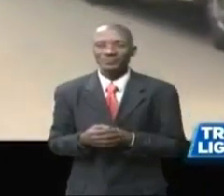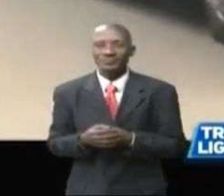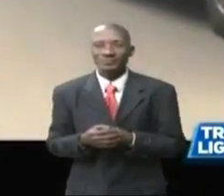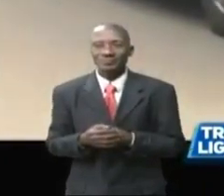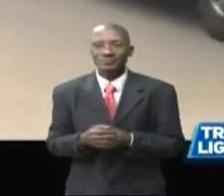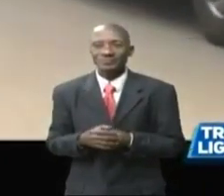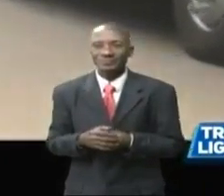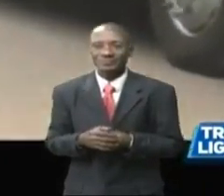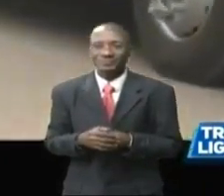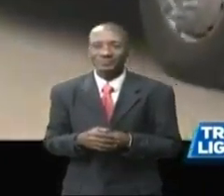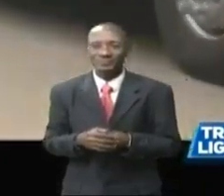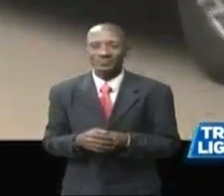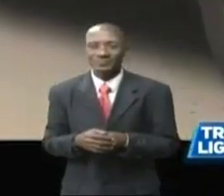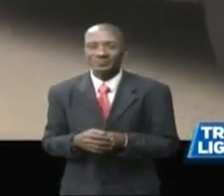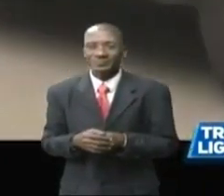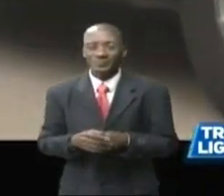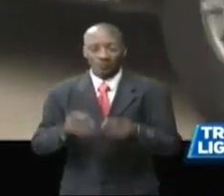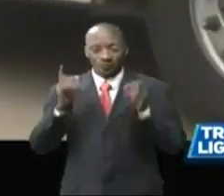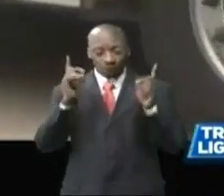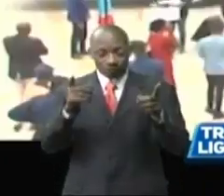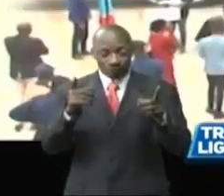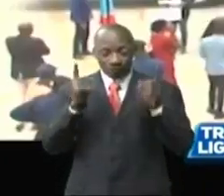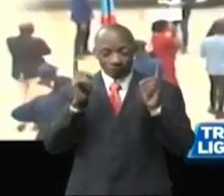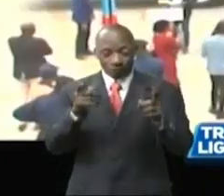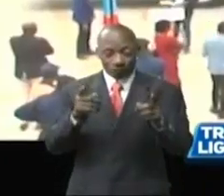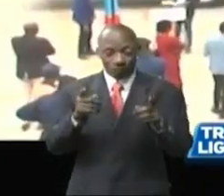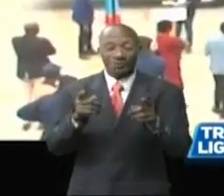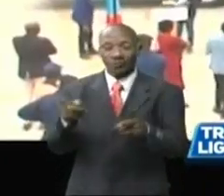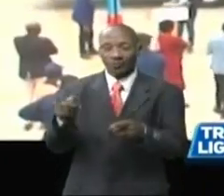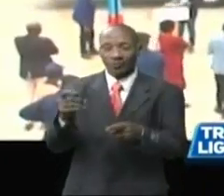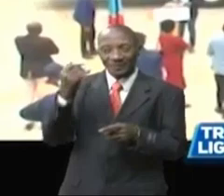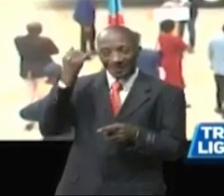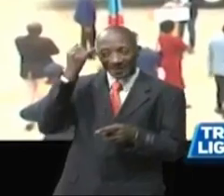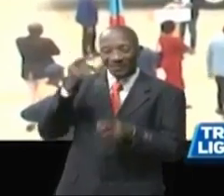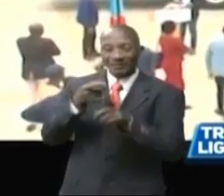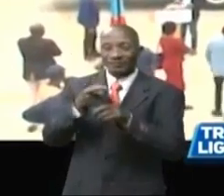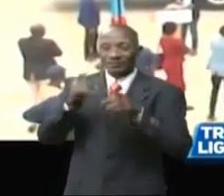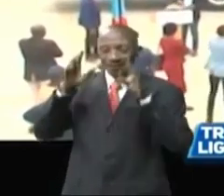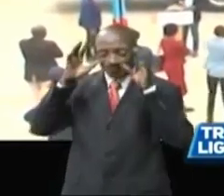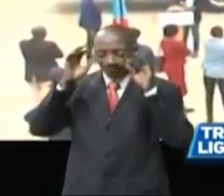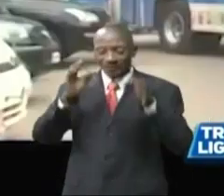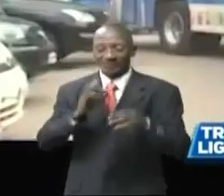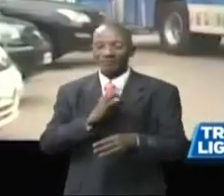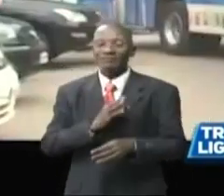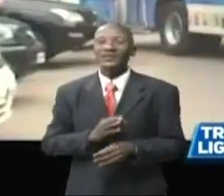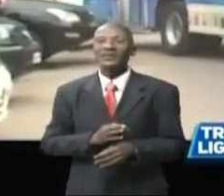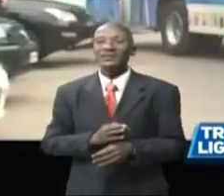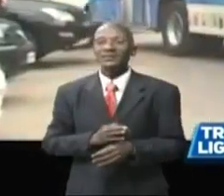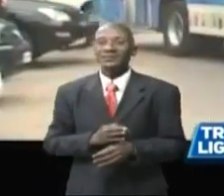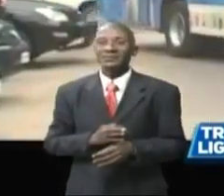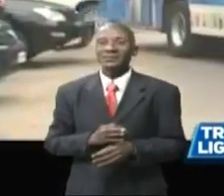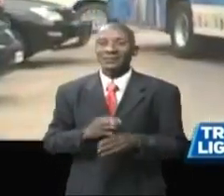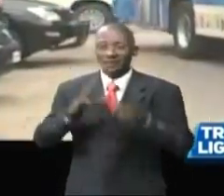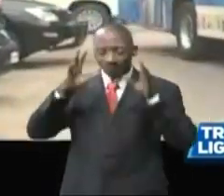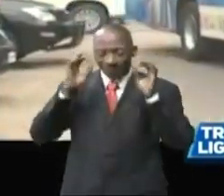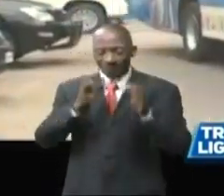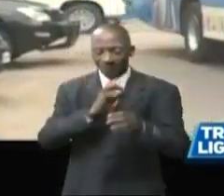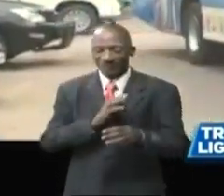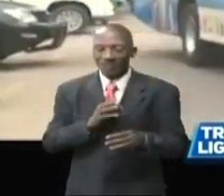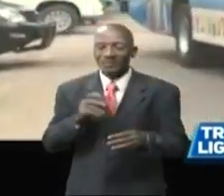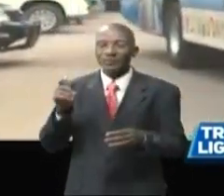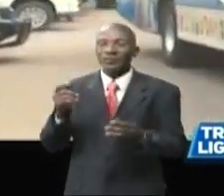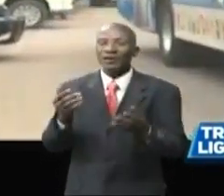Né de la volonté du chef de l'État Félix-Antoine Tshisekedi Tshilombo pour faciliter la mobilité des étudiants de la